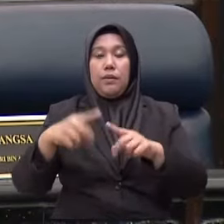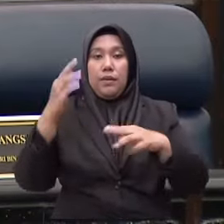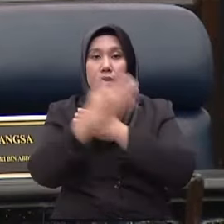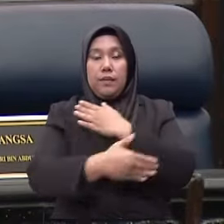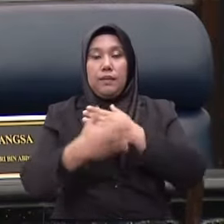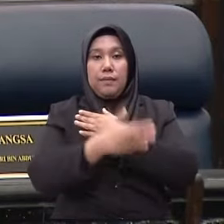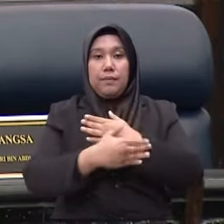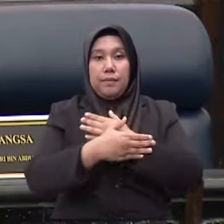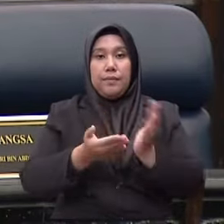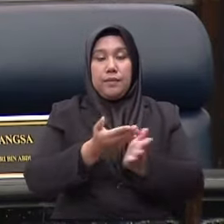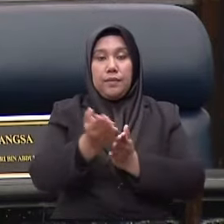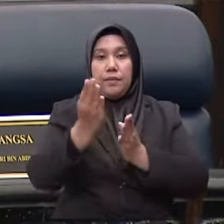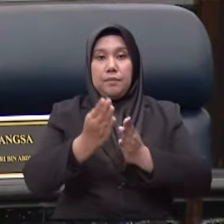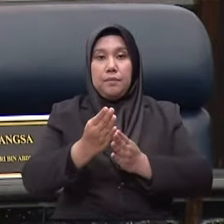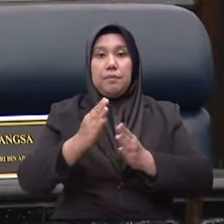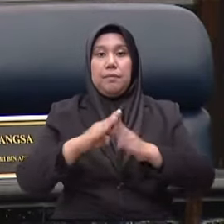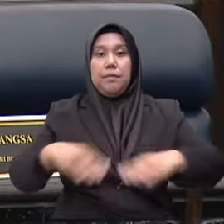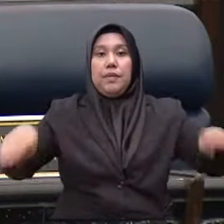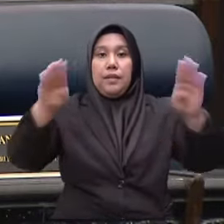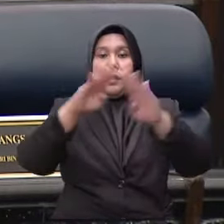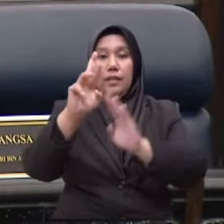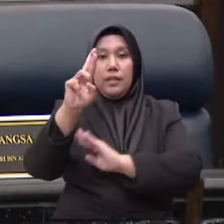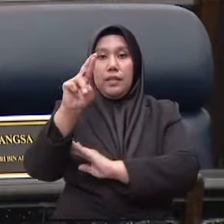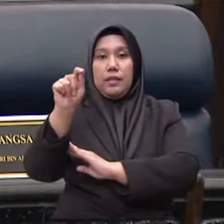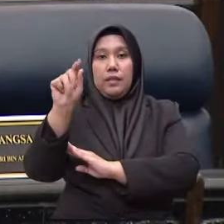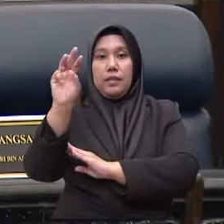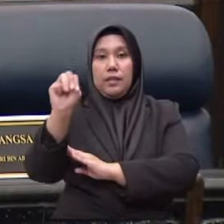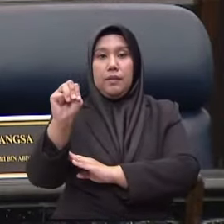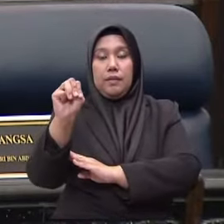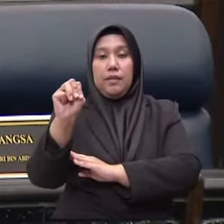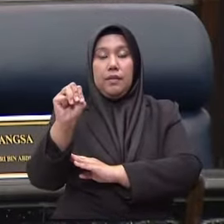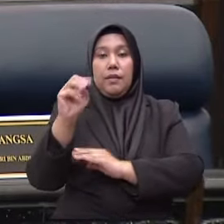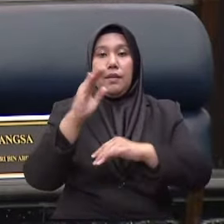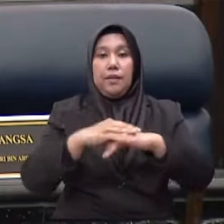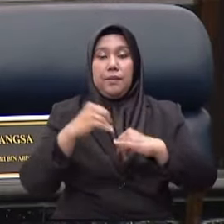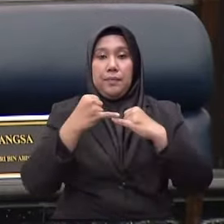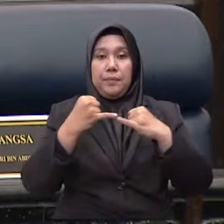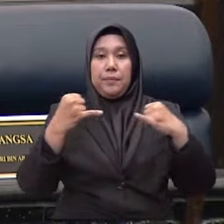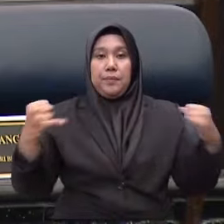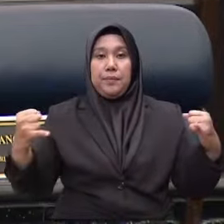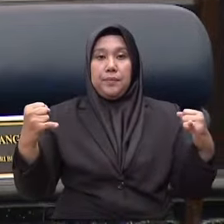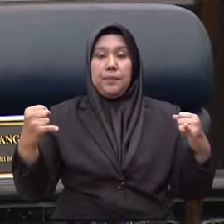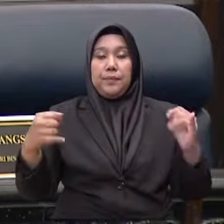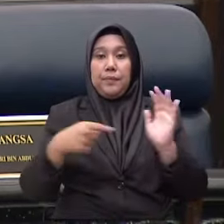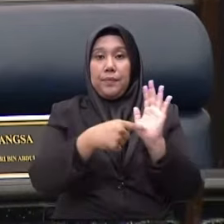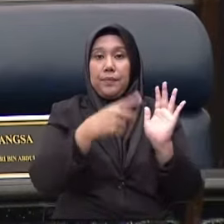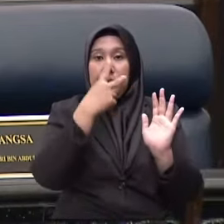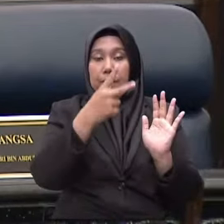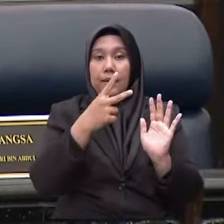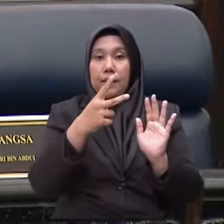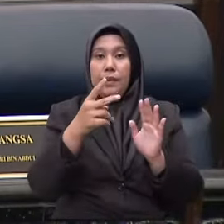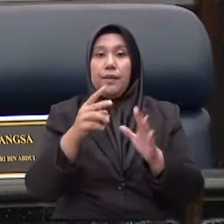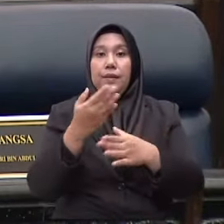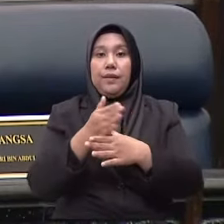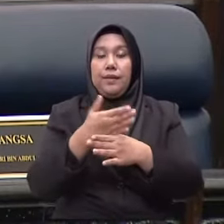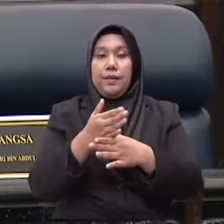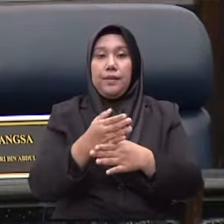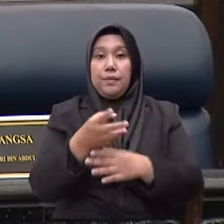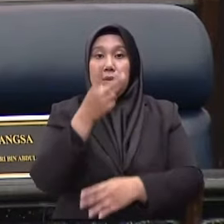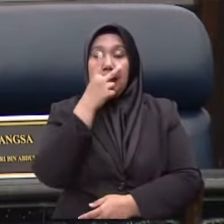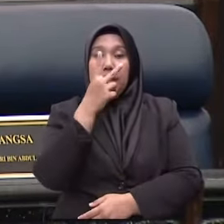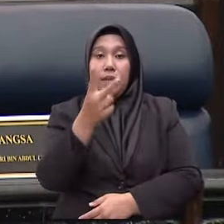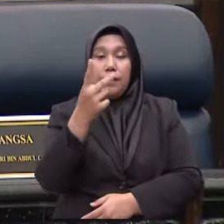ianya hanya bukan sahaja akan membantu kerajaan dari segi penjidmatan dana awam tetapi juga dapat membantu